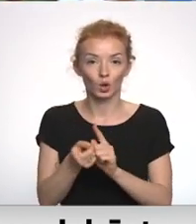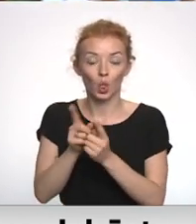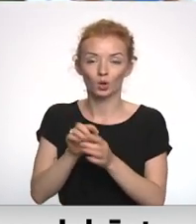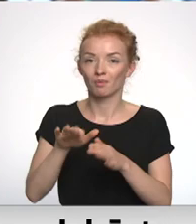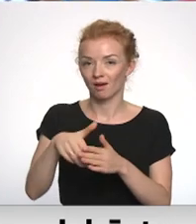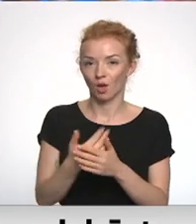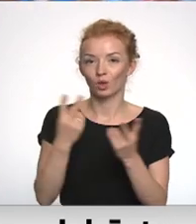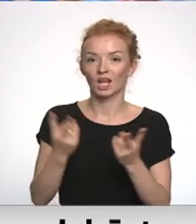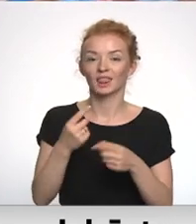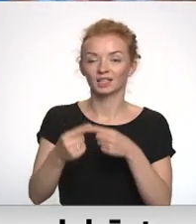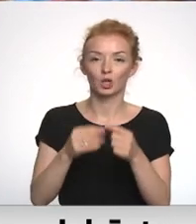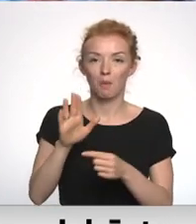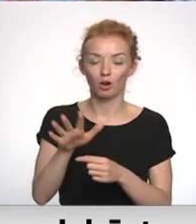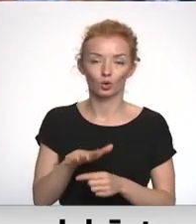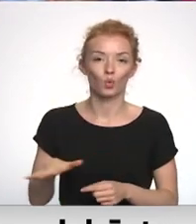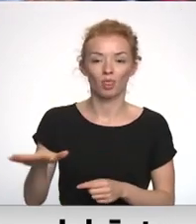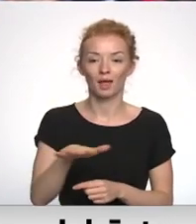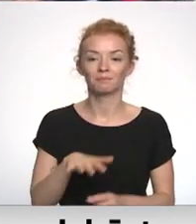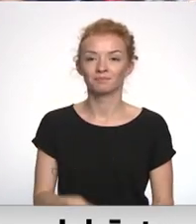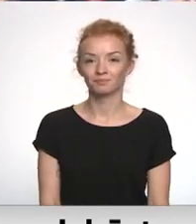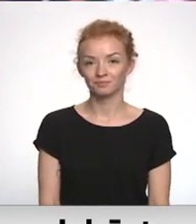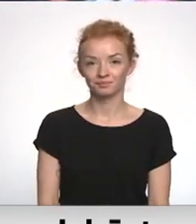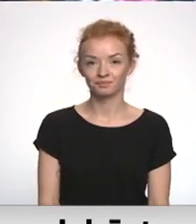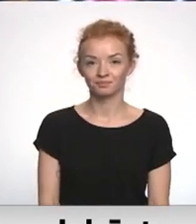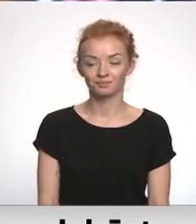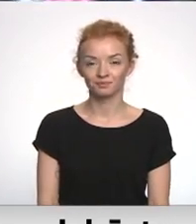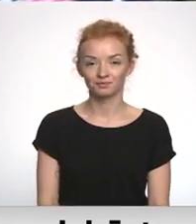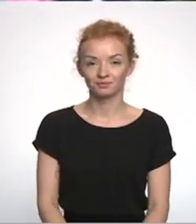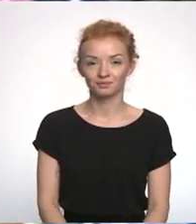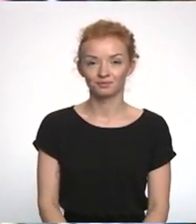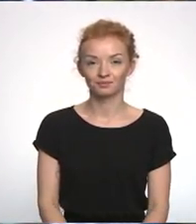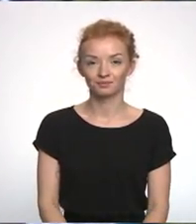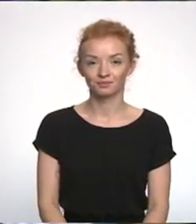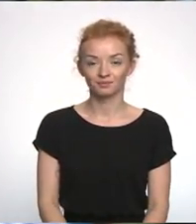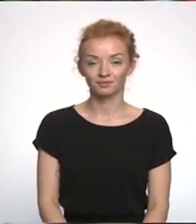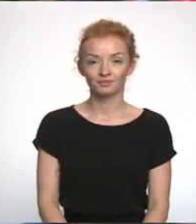tradīciju Baldonē. Sandra Leitāne, Andris Pāns, Vidzemes televīzija.